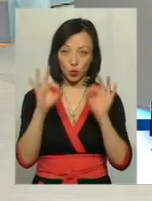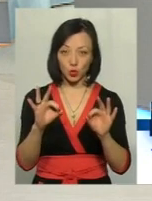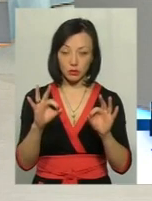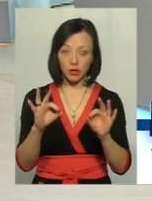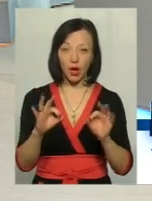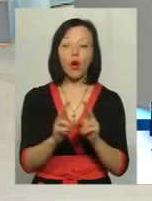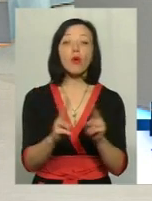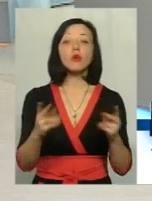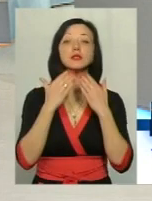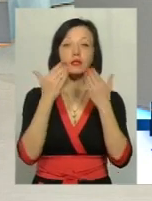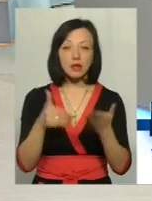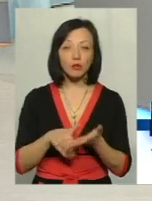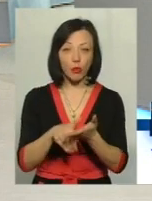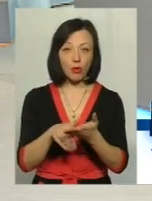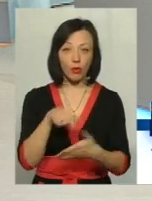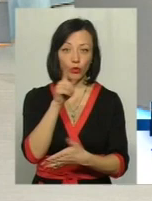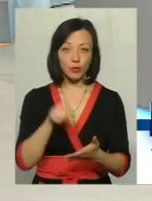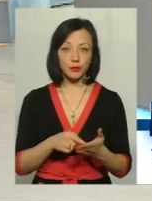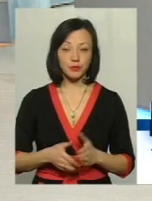До кого звертатись за допомогою?